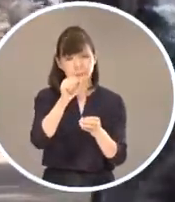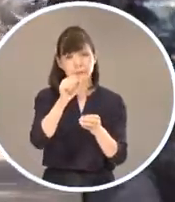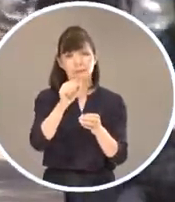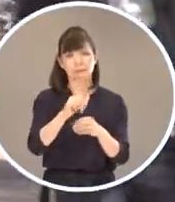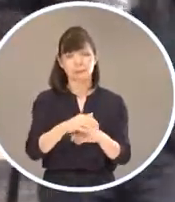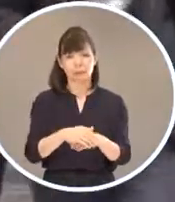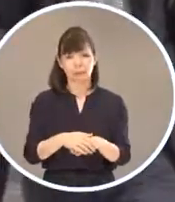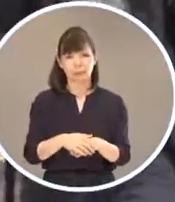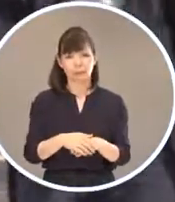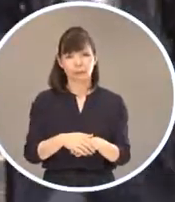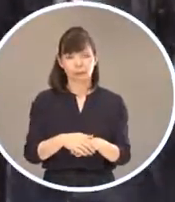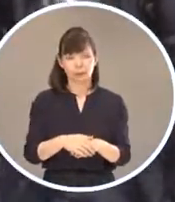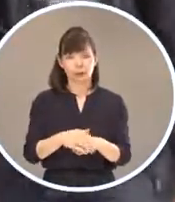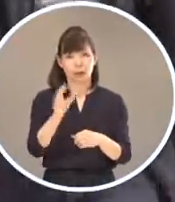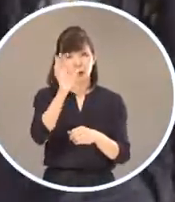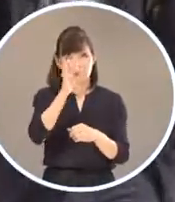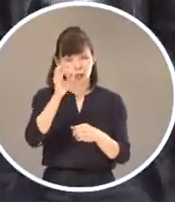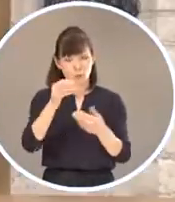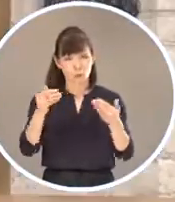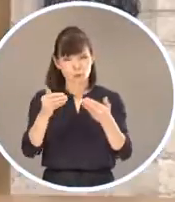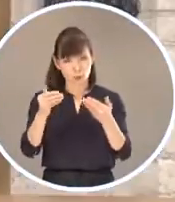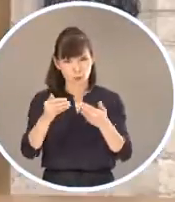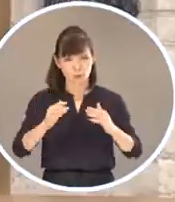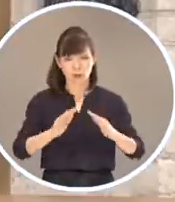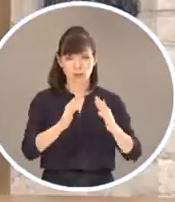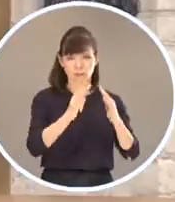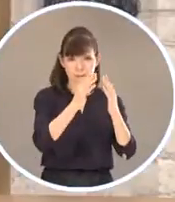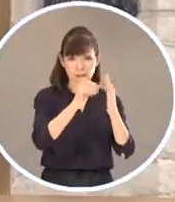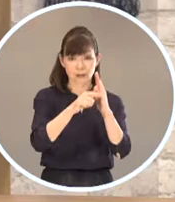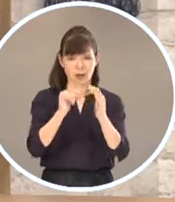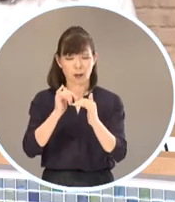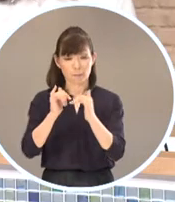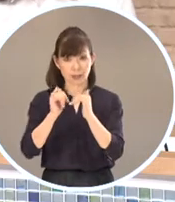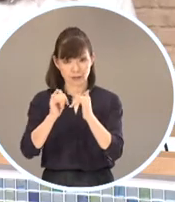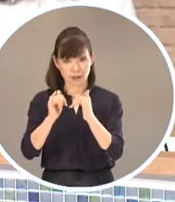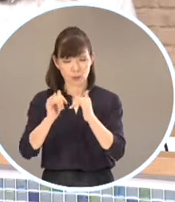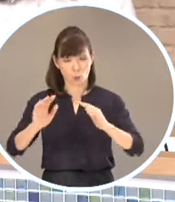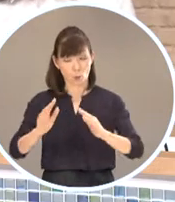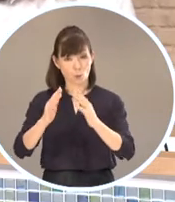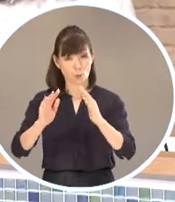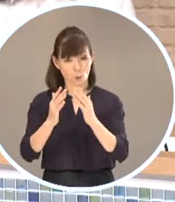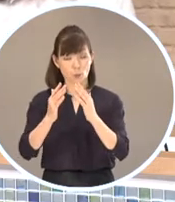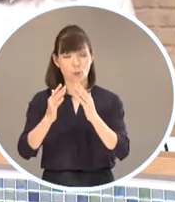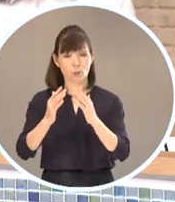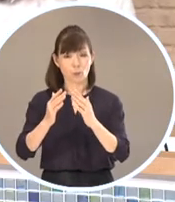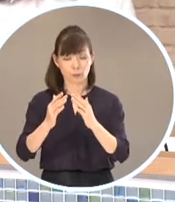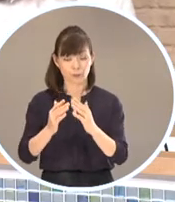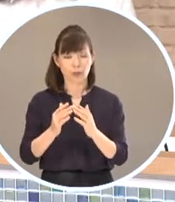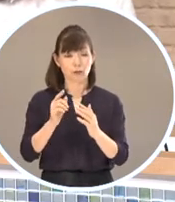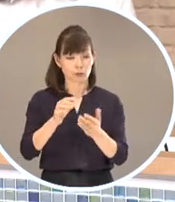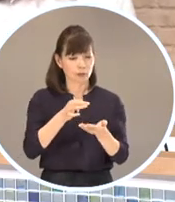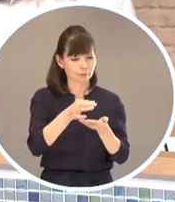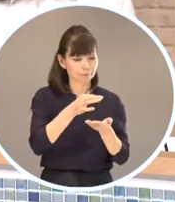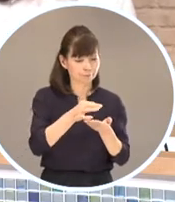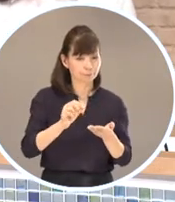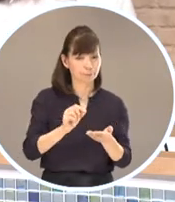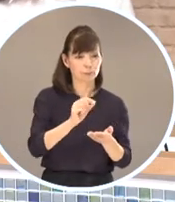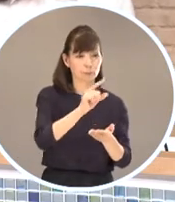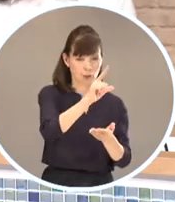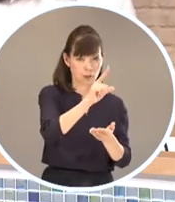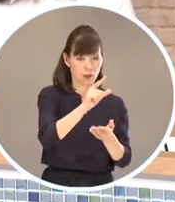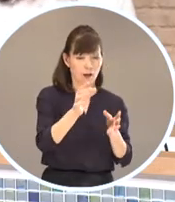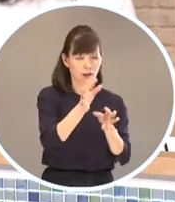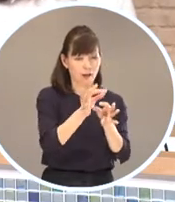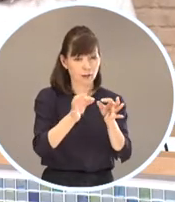ですね、観光産業っていうのが活発になってくると町に活気が戻るんですね。 なるほど。 でこれが消費マインドを改善する効果があって、経済